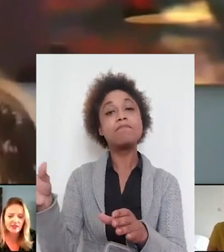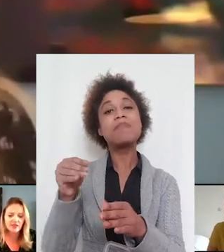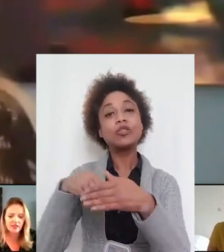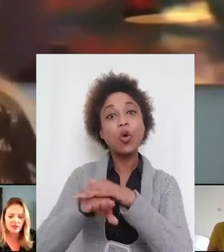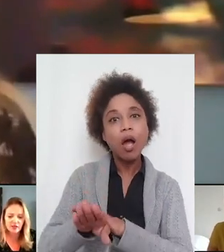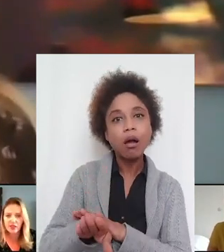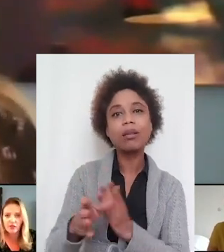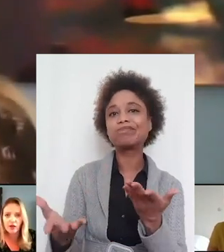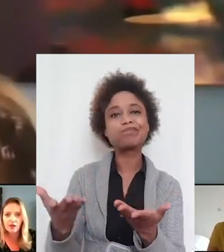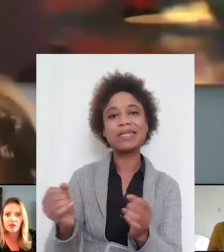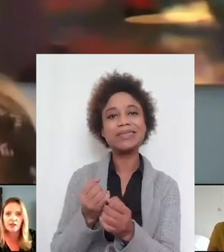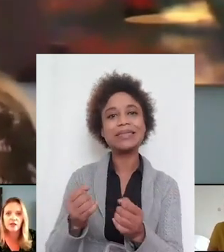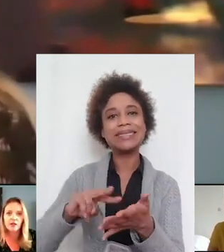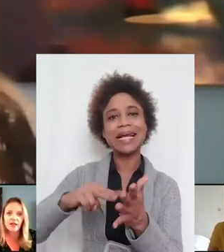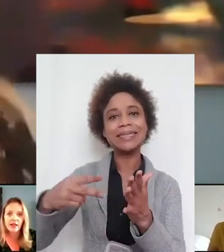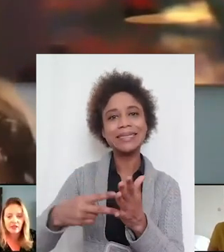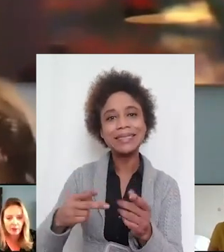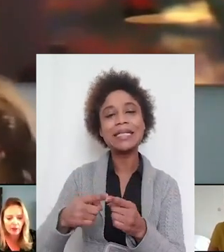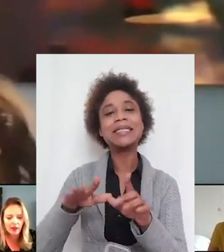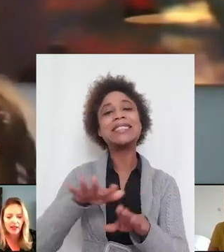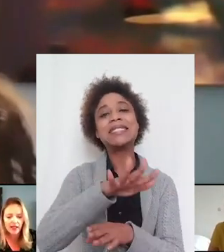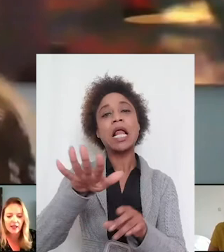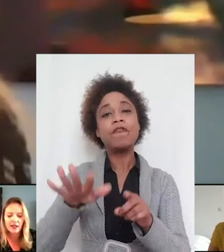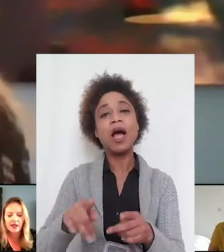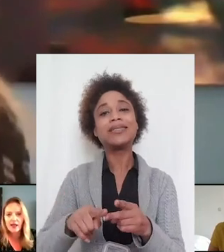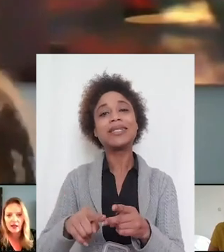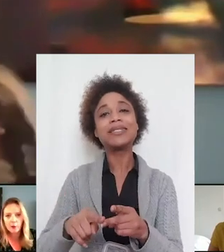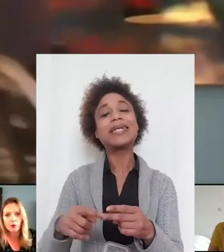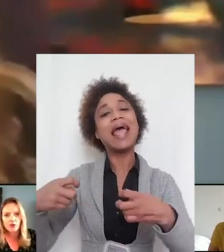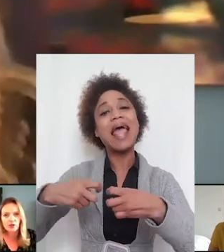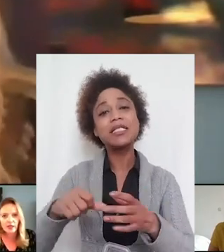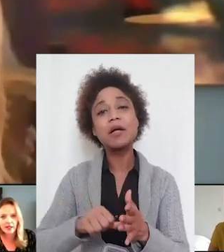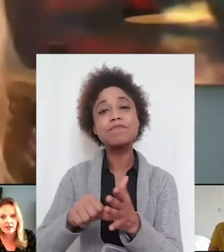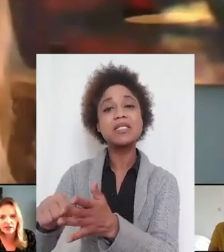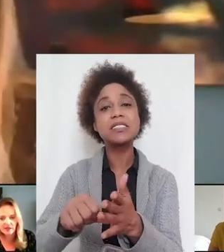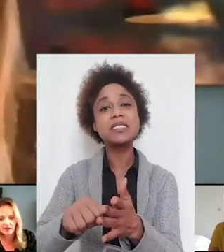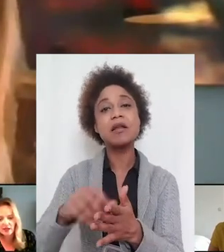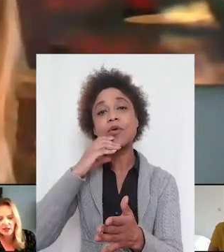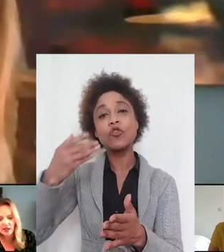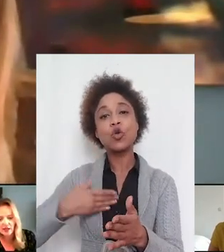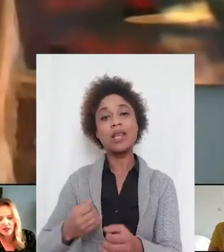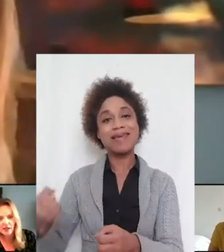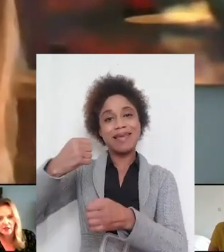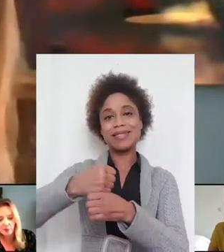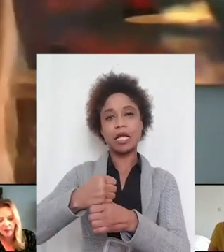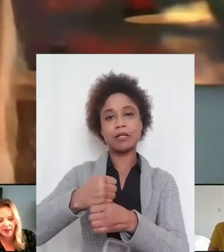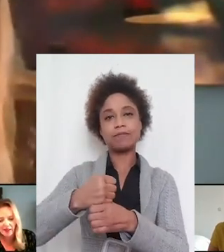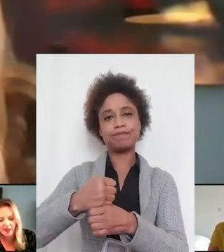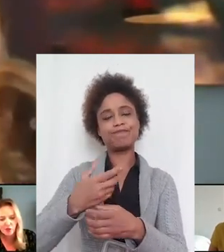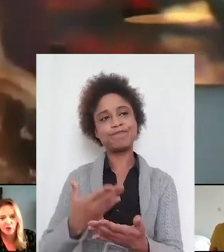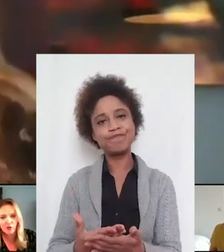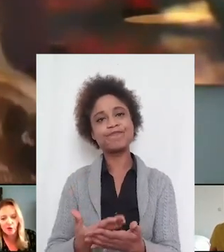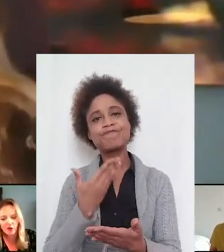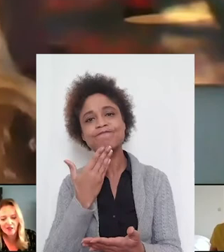technici, zaalwachten, extra begeleiding en productionele inzet. Wij pleiten er